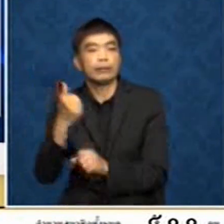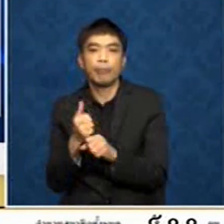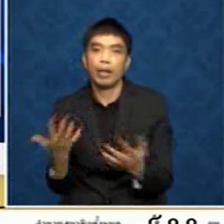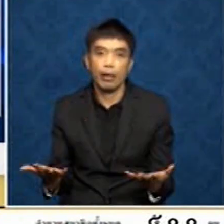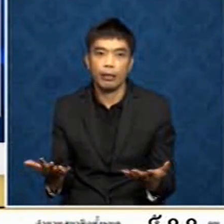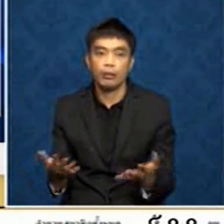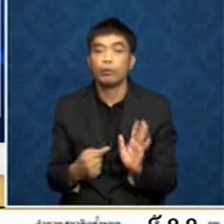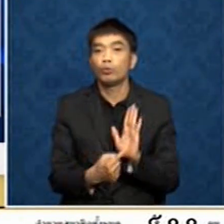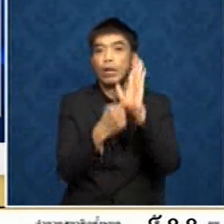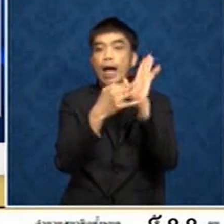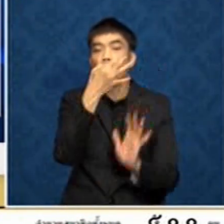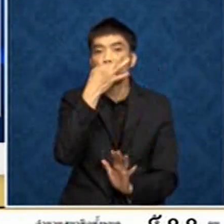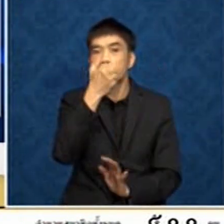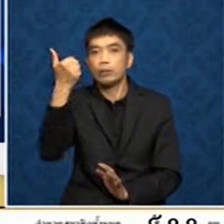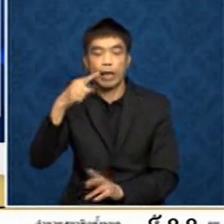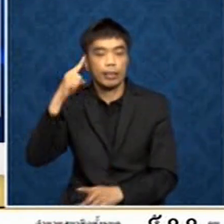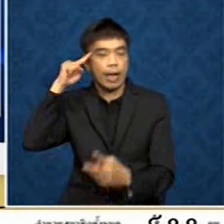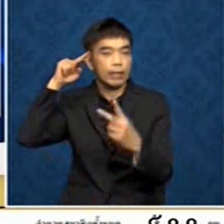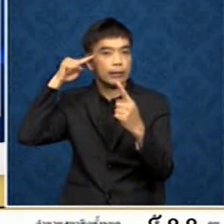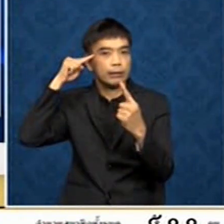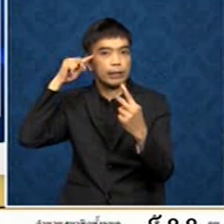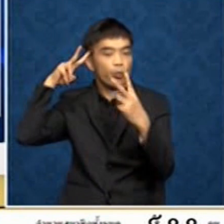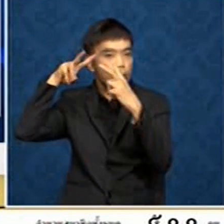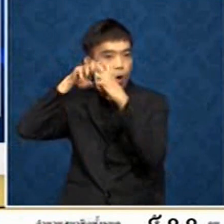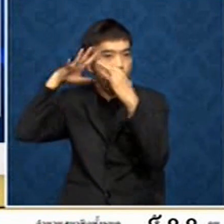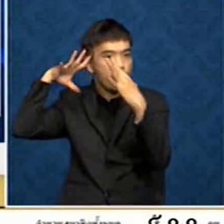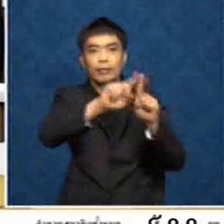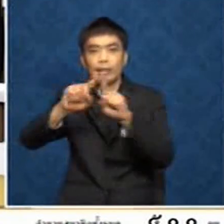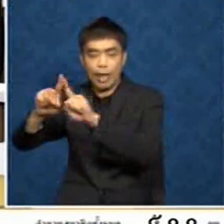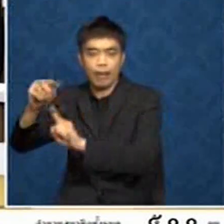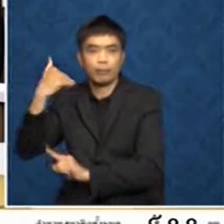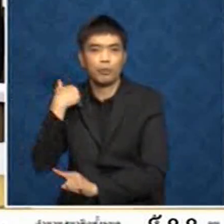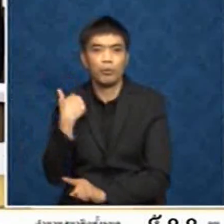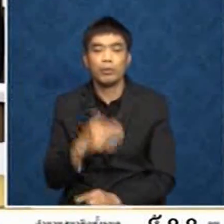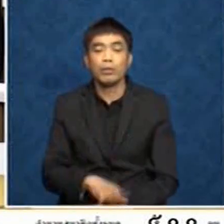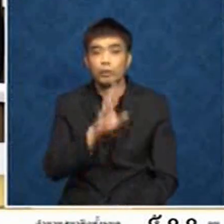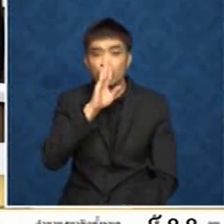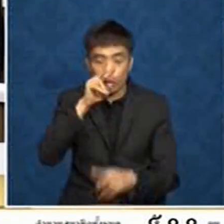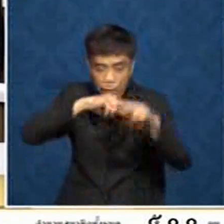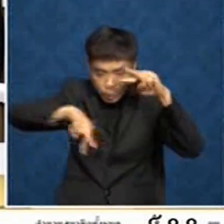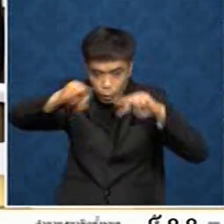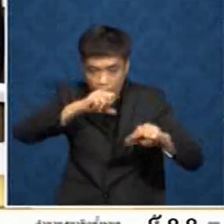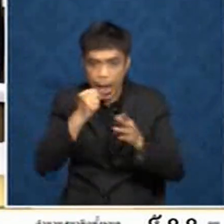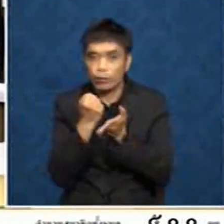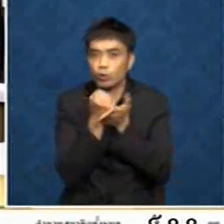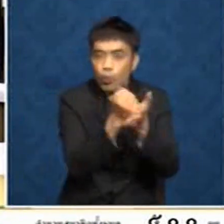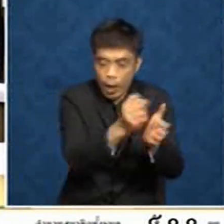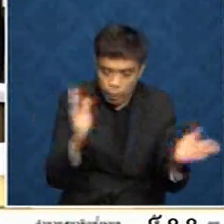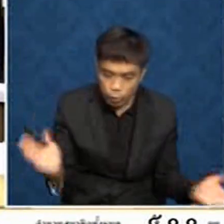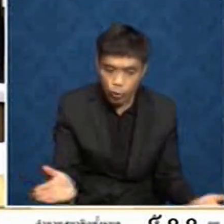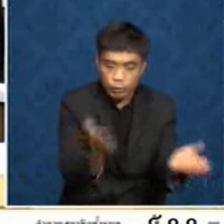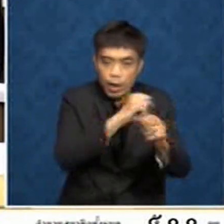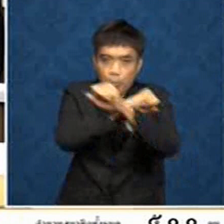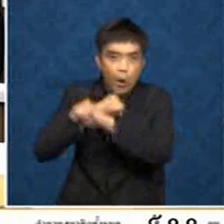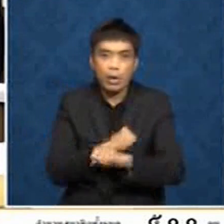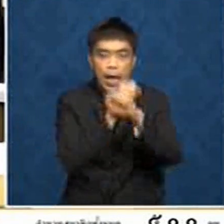กลางมี 12คนเพื่อดูแลคนไข้ 8,000คนและขนาดใหญ่ต้องมี 14คนเพื่อดูแลคนไข้ 10,000คนซึ่งก็พบว่า